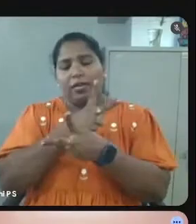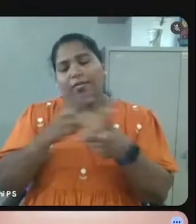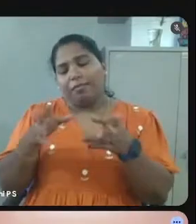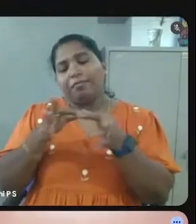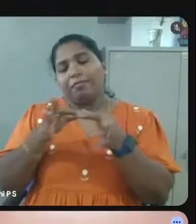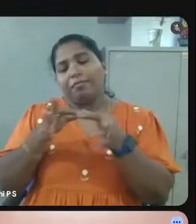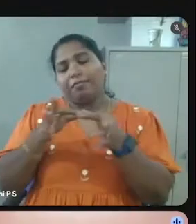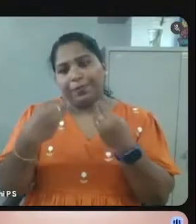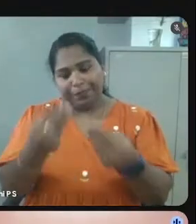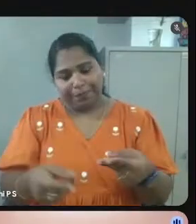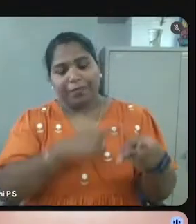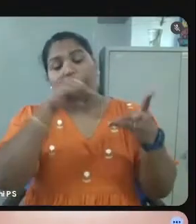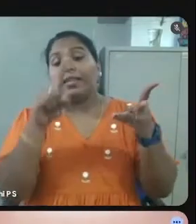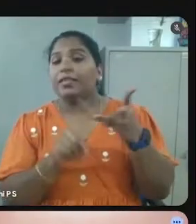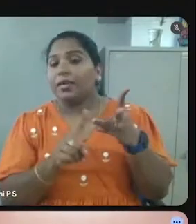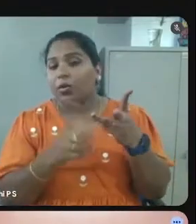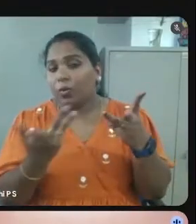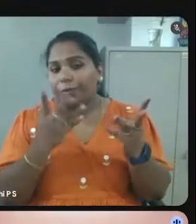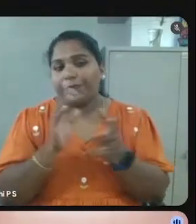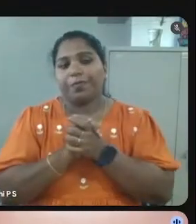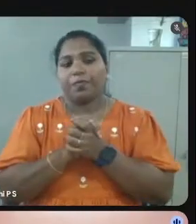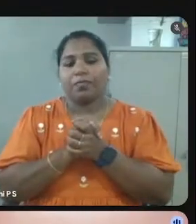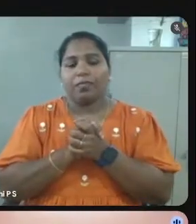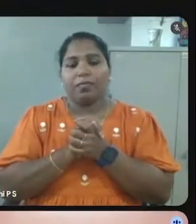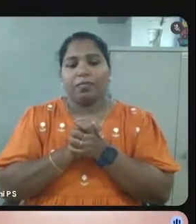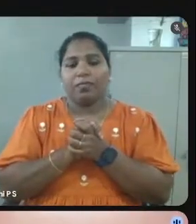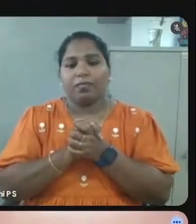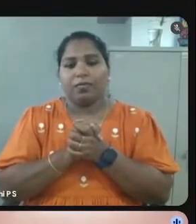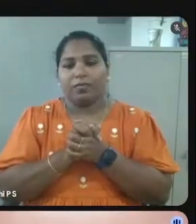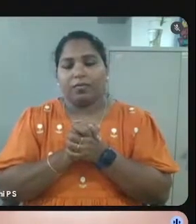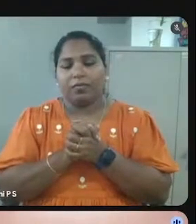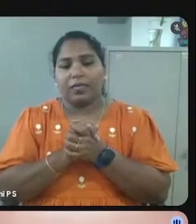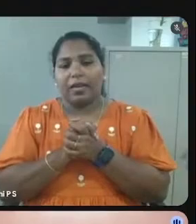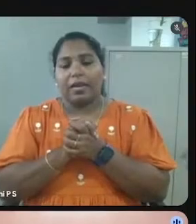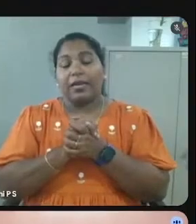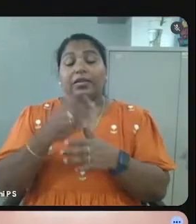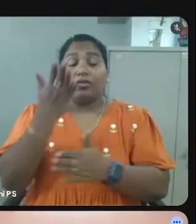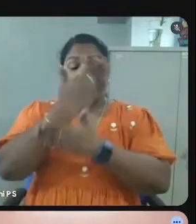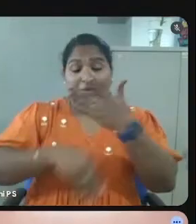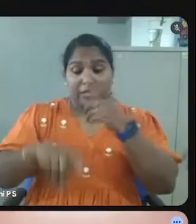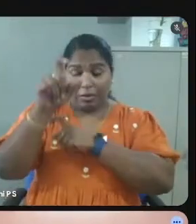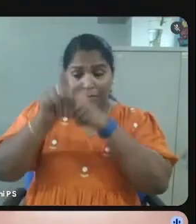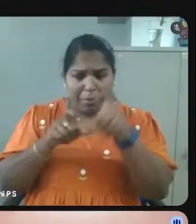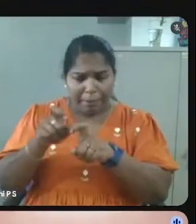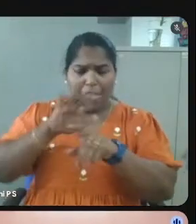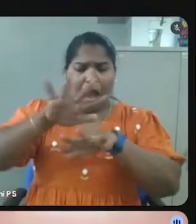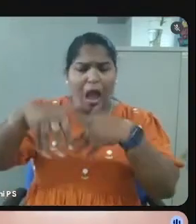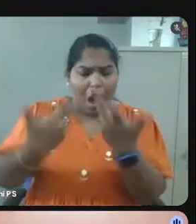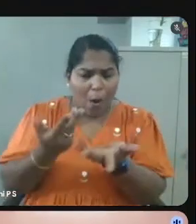പോകുന്നത്. മൂന്നാമത്തത് സ്ട്രാറ്റജീസ് ഫോർ പേഴ്സൺസ് വിത്ത് ഡിസബിലിറ്റി.